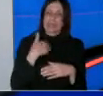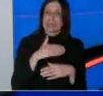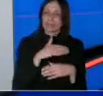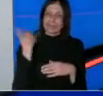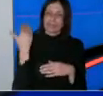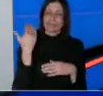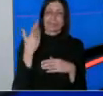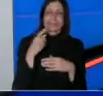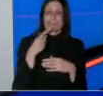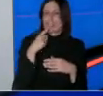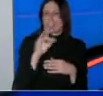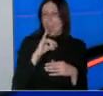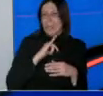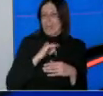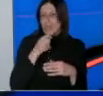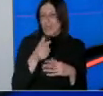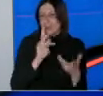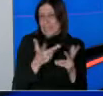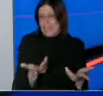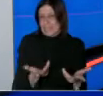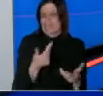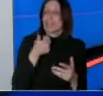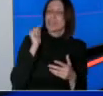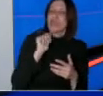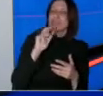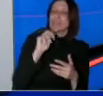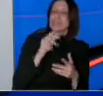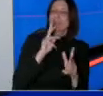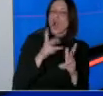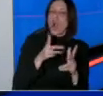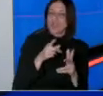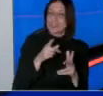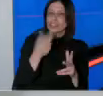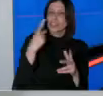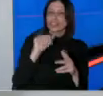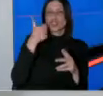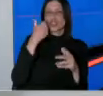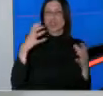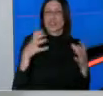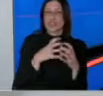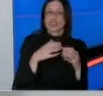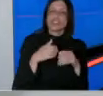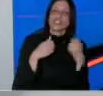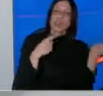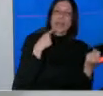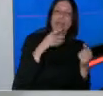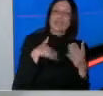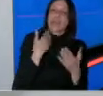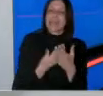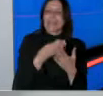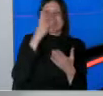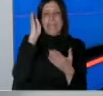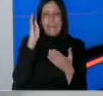אתה יודע שאתמול... זה לא מעניין אותו מרץ. לא, אבל אתמול ניצן הורוביץ היה הראשון במחנה הגוש שמאל, שבא ואמר, אנחנו נמליץ על יאיר